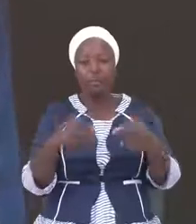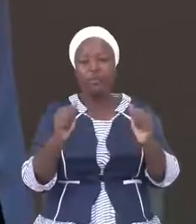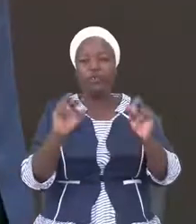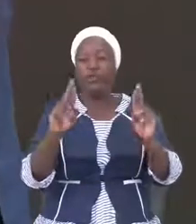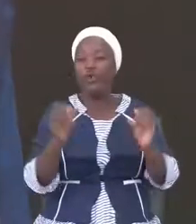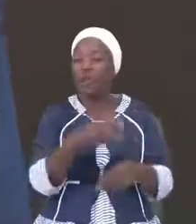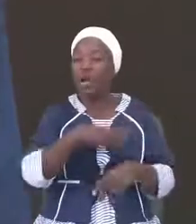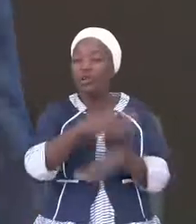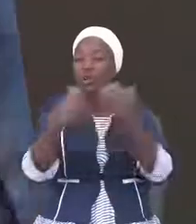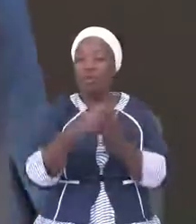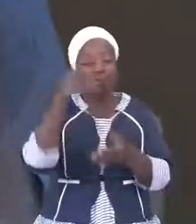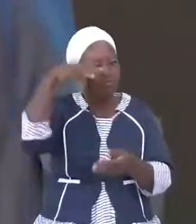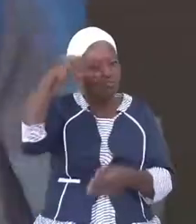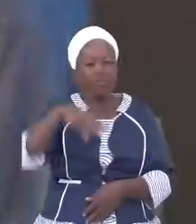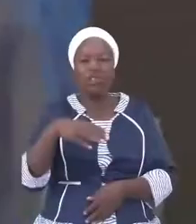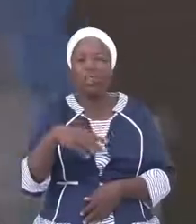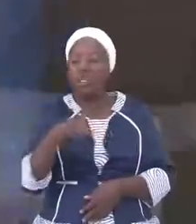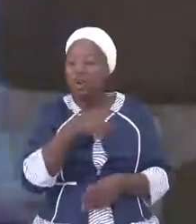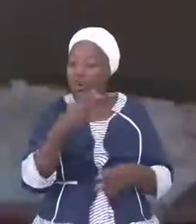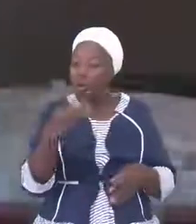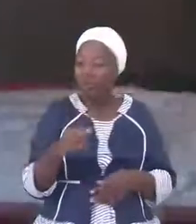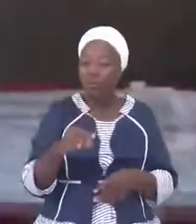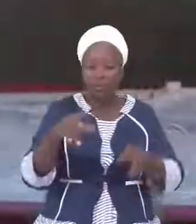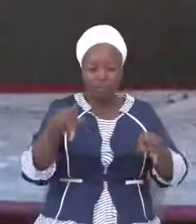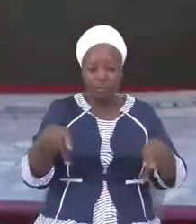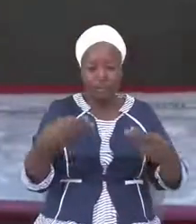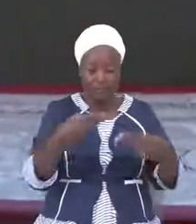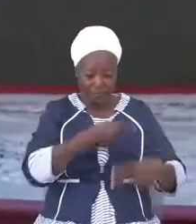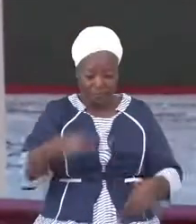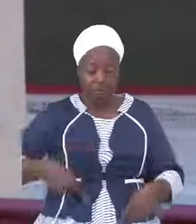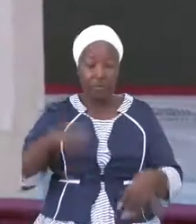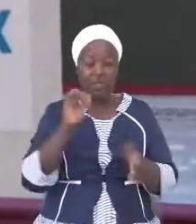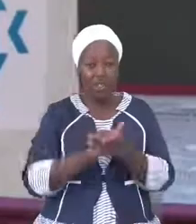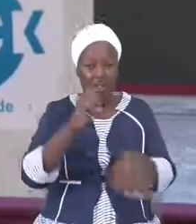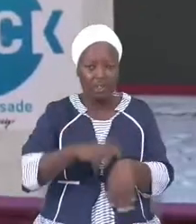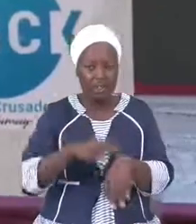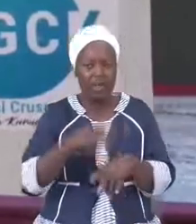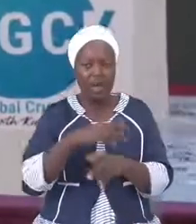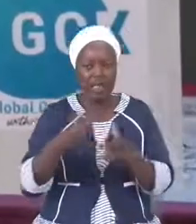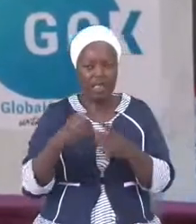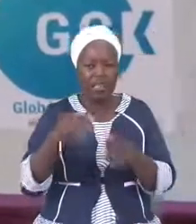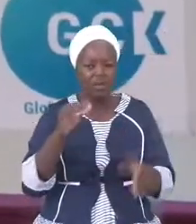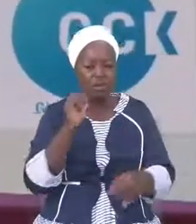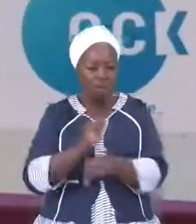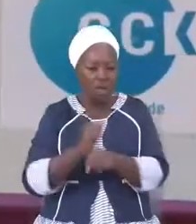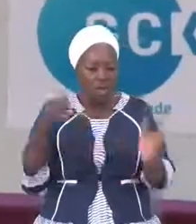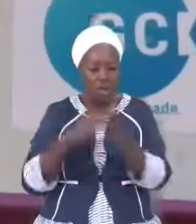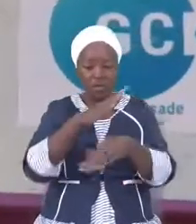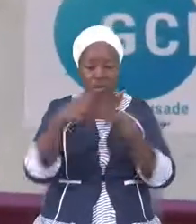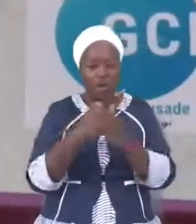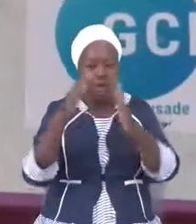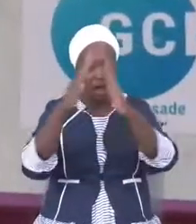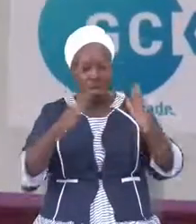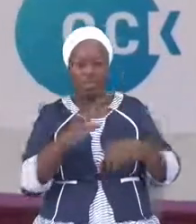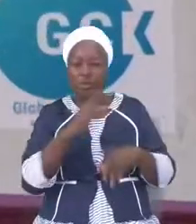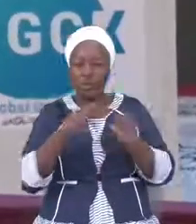de Pharaon, c'est négatif, qui ont eu affaire avec, les merveilles de Dieu ont affaire avec les Égyptiens, les Magiciens, oui,